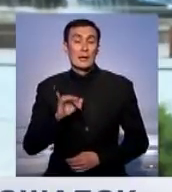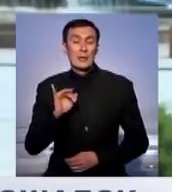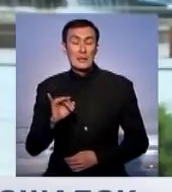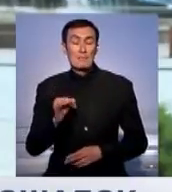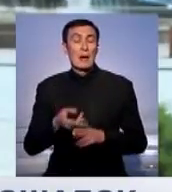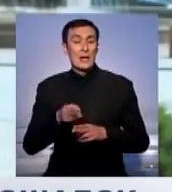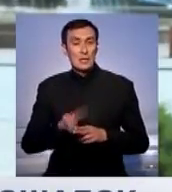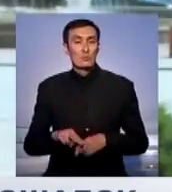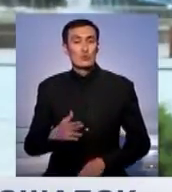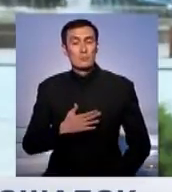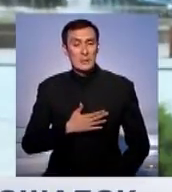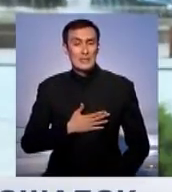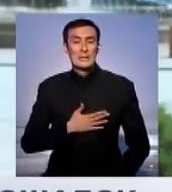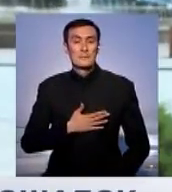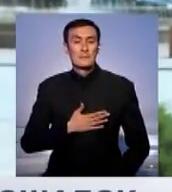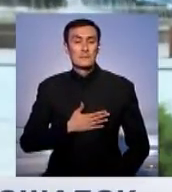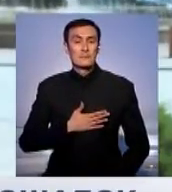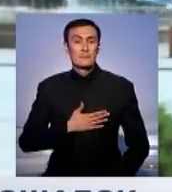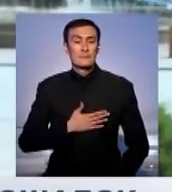В связи с этим мы